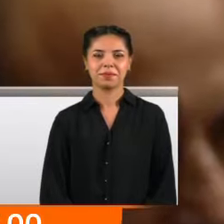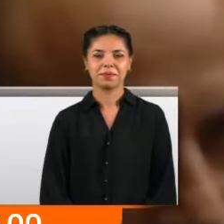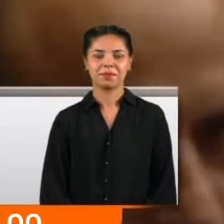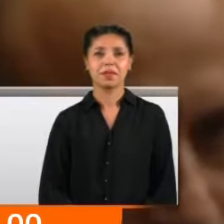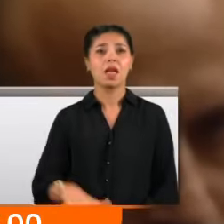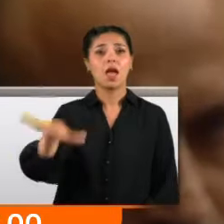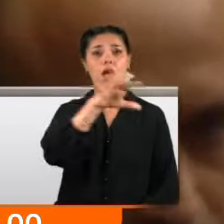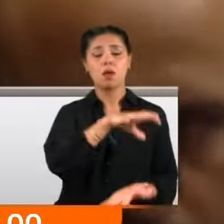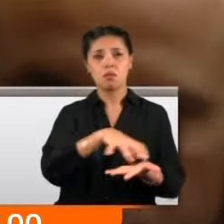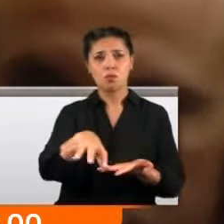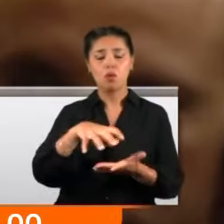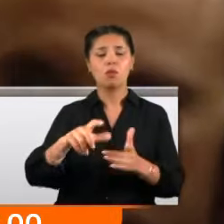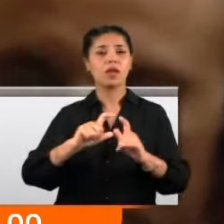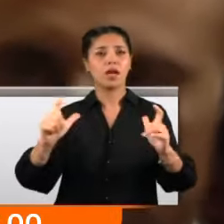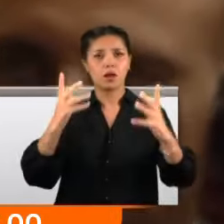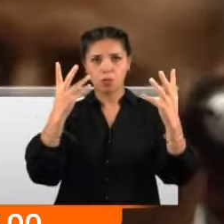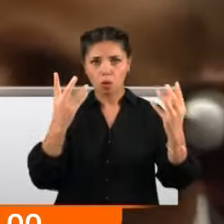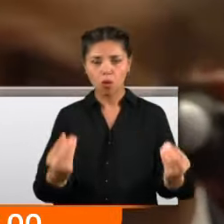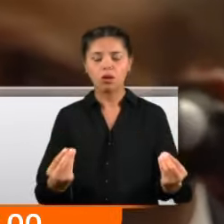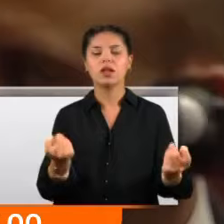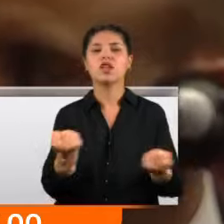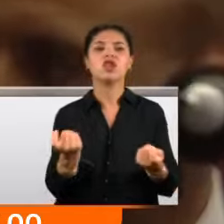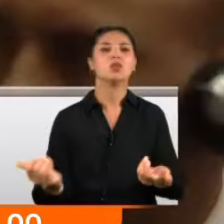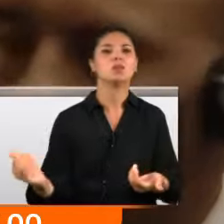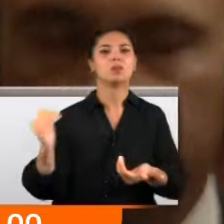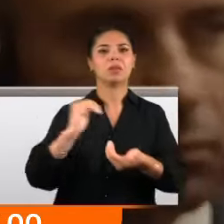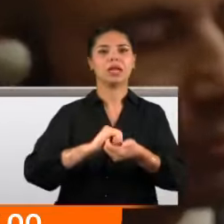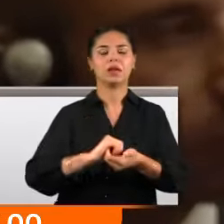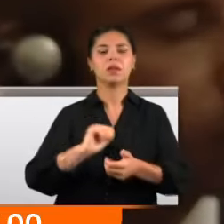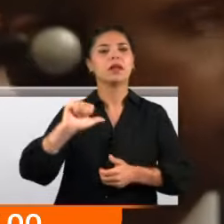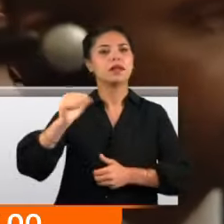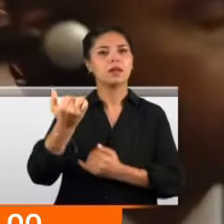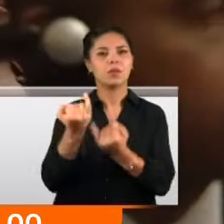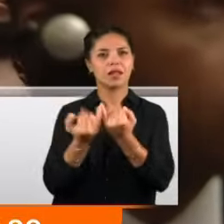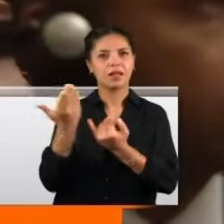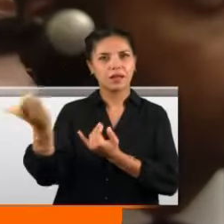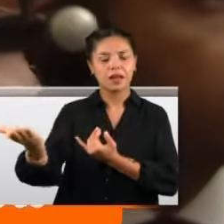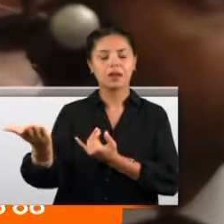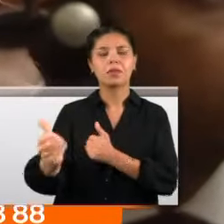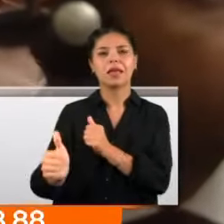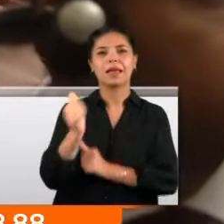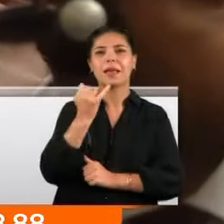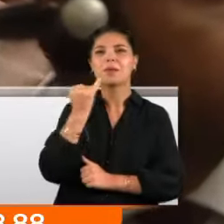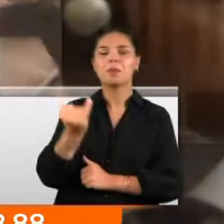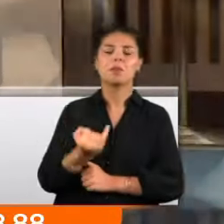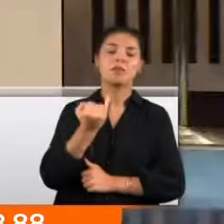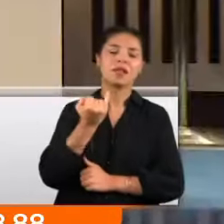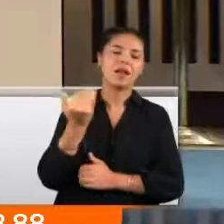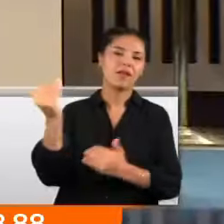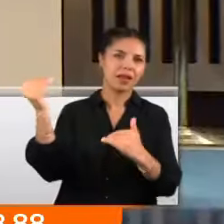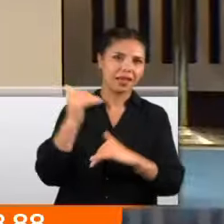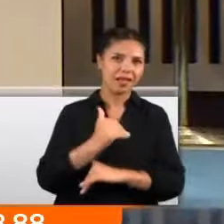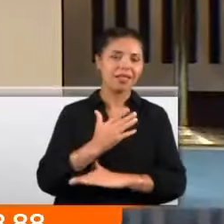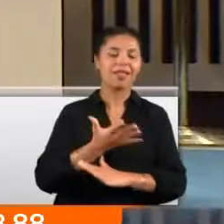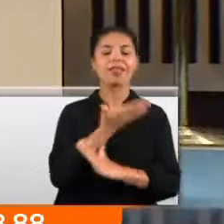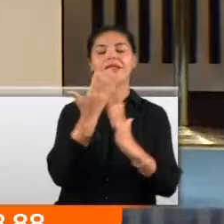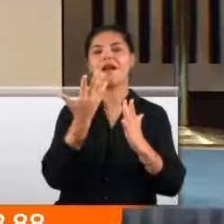Her alanda gelişmekte olan işbirliğimizi değerli kardeşimin iade-i ziyaretiyle daha da